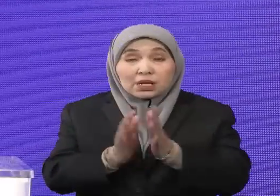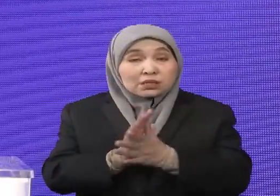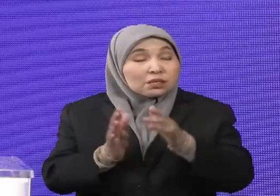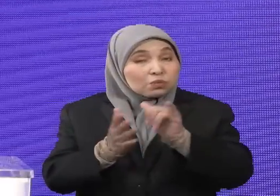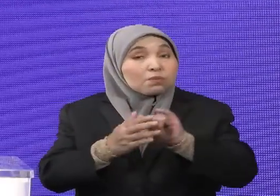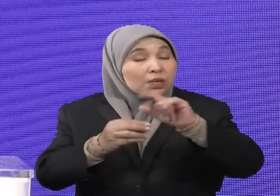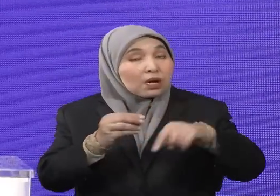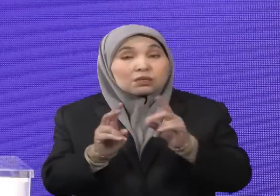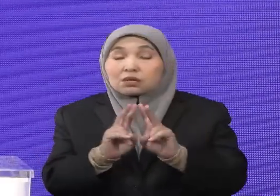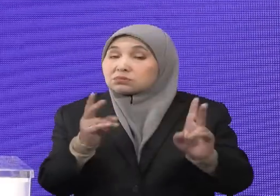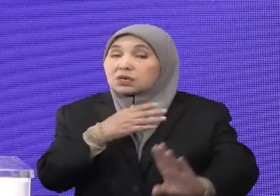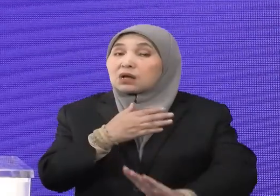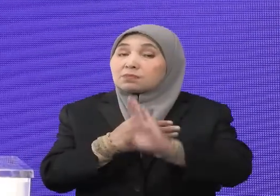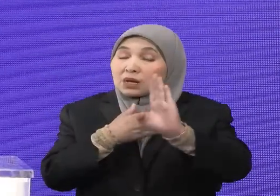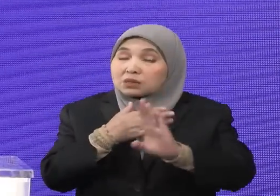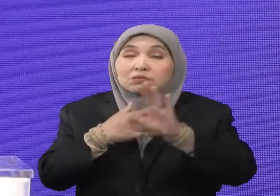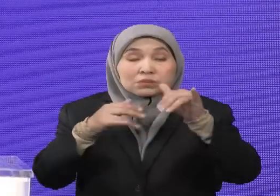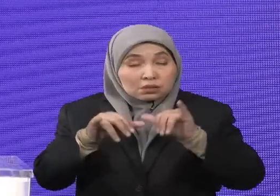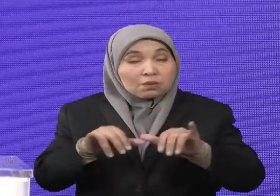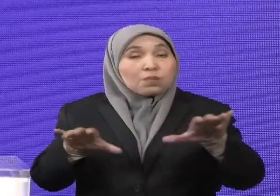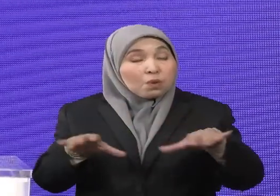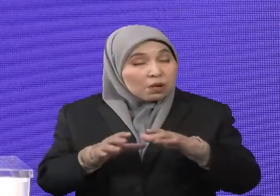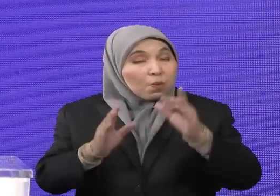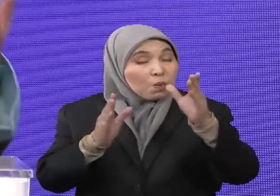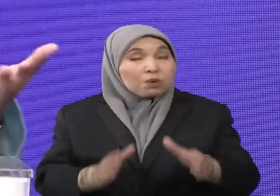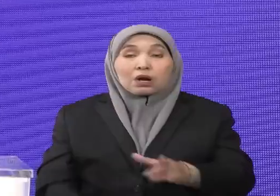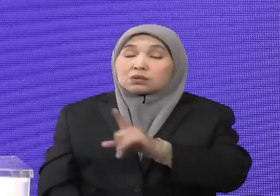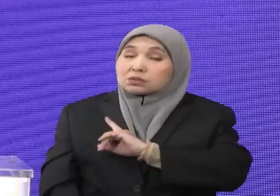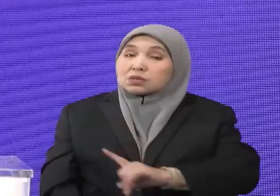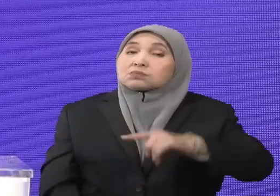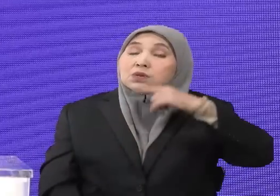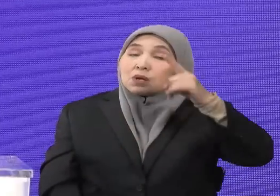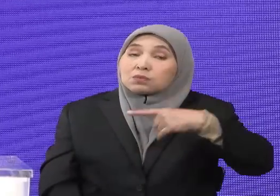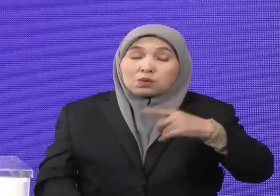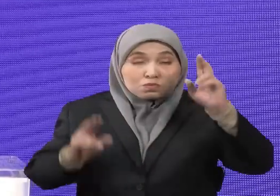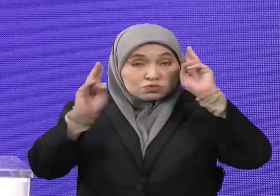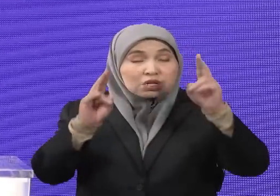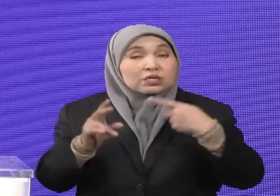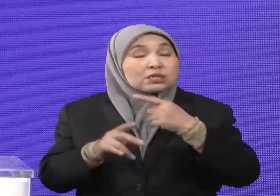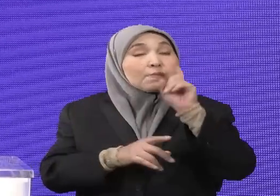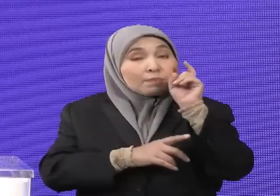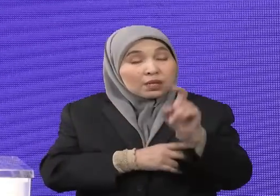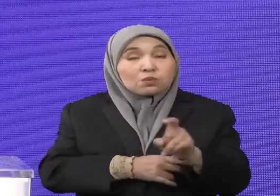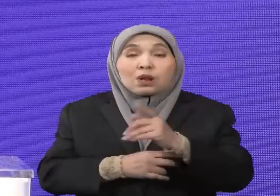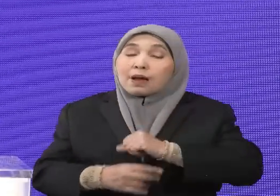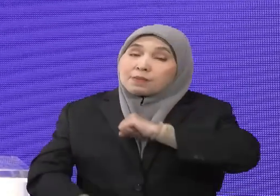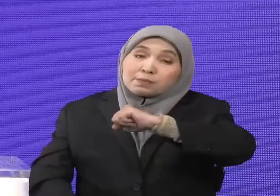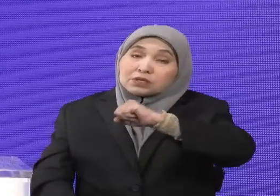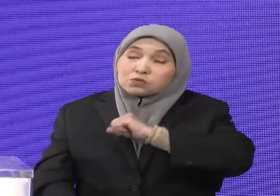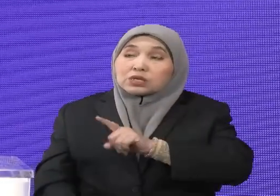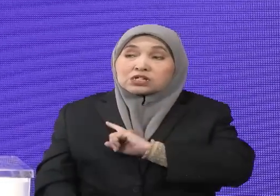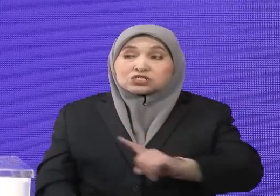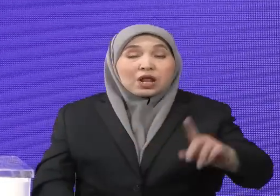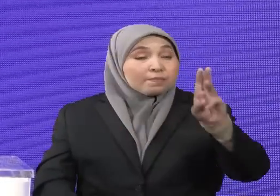karya yang sangat bahaya dan masih dibuat jadi kita sebagai umat Islam sebagaimana disebutkan oleh memperjuangkan Islam